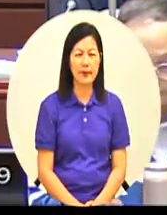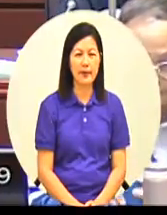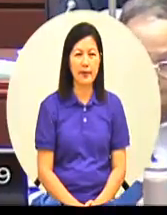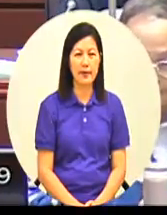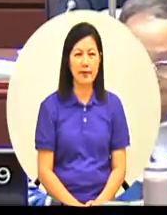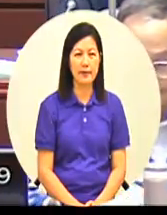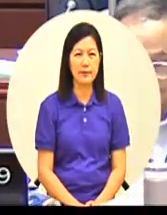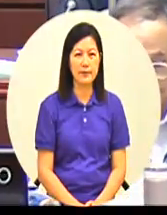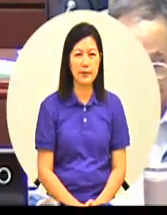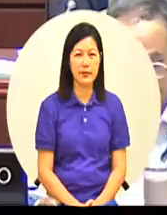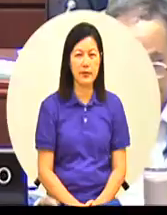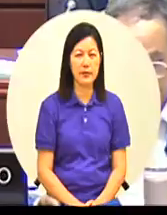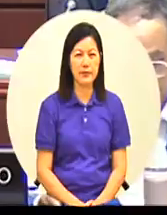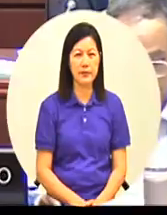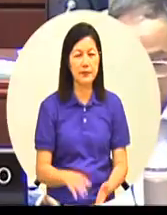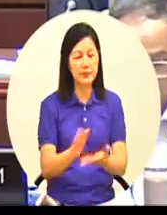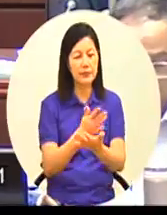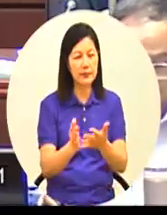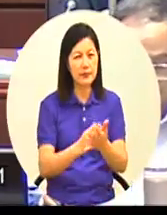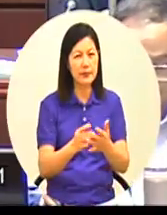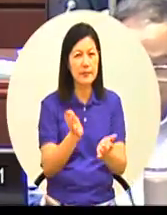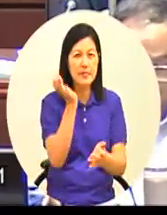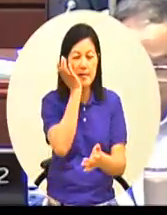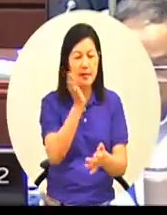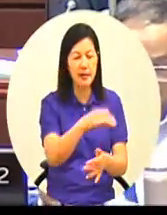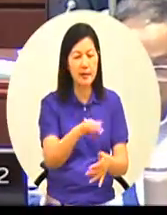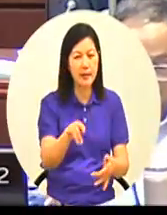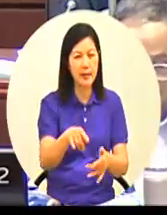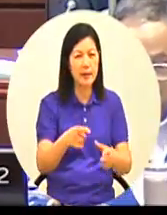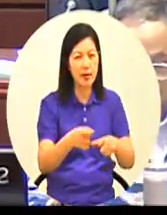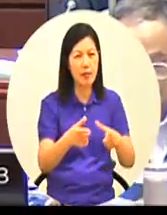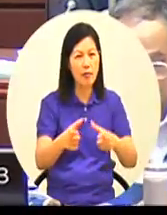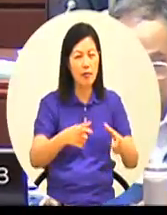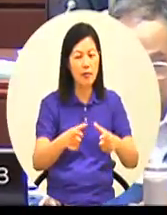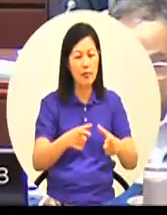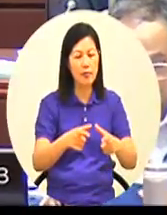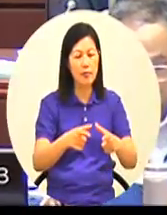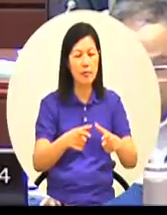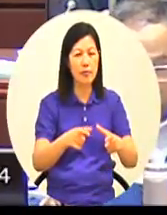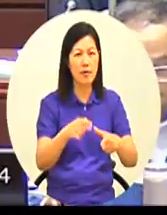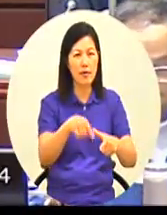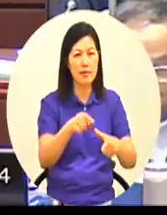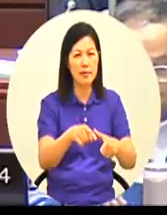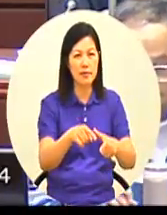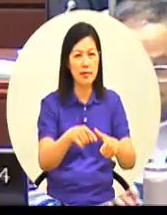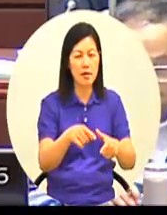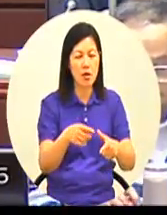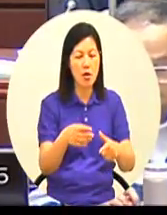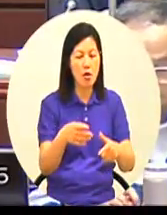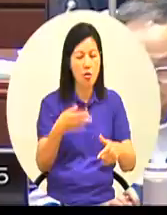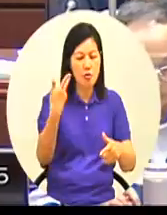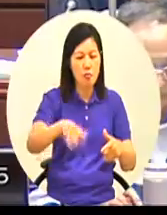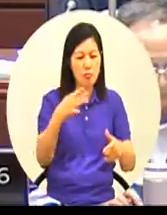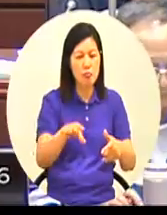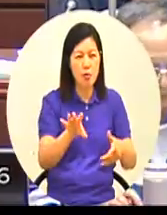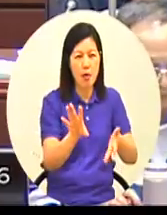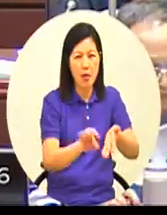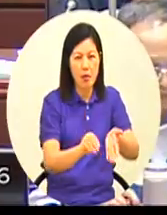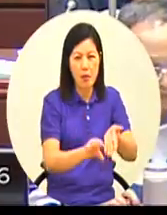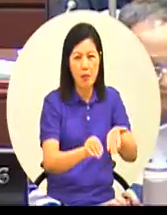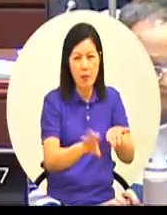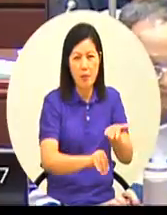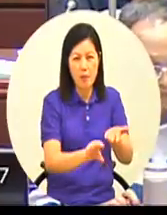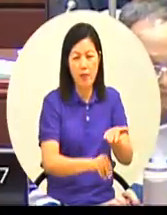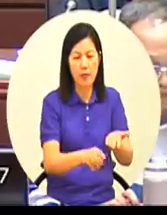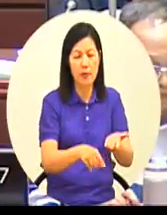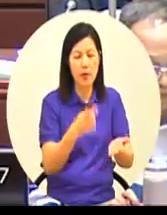逍遥园哈，那希望能够将来这个公园可以停车场可以比较透水性哈，这个绿化比较生态